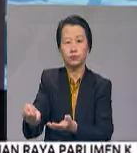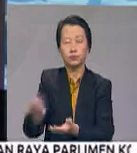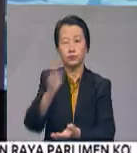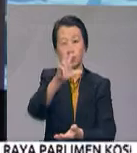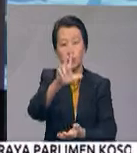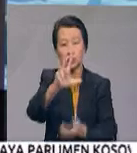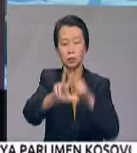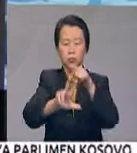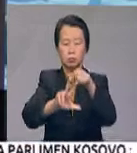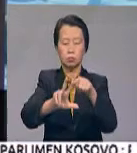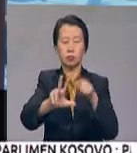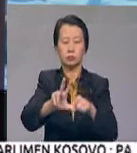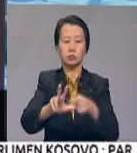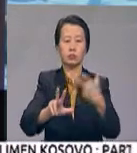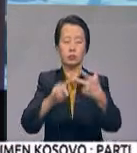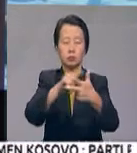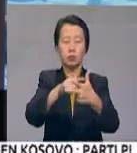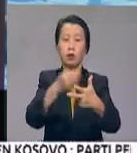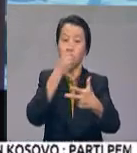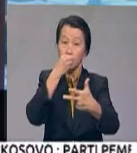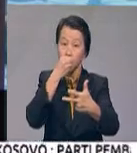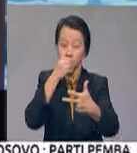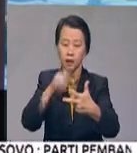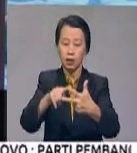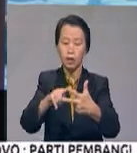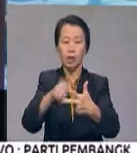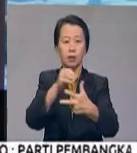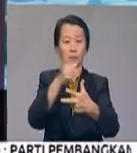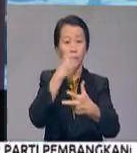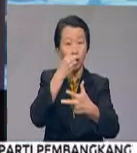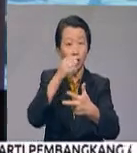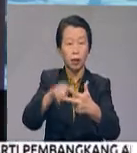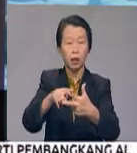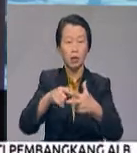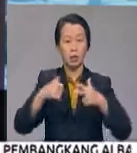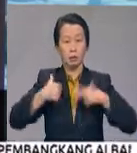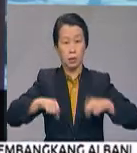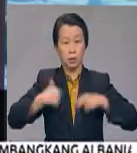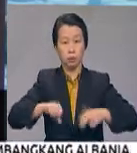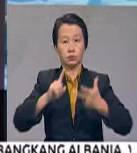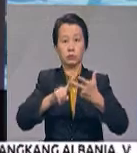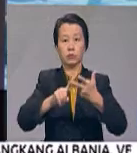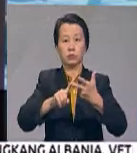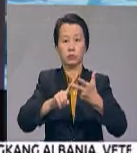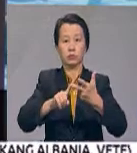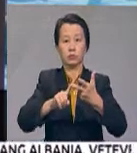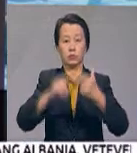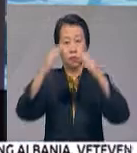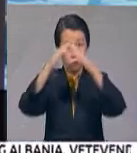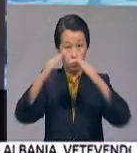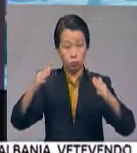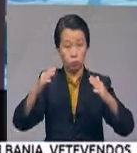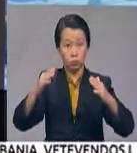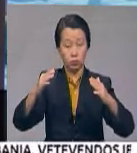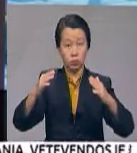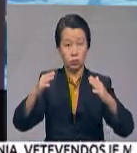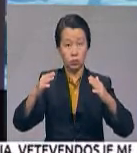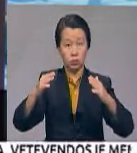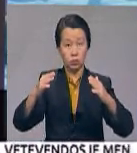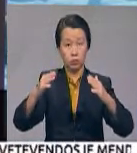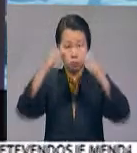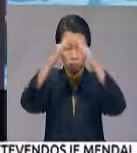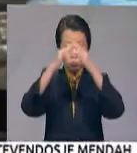perkara iaitu makanan makanan pakaian dan Bumbung di atas